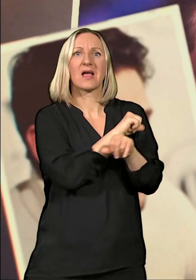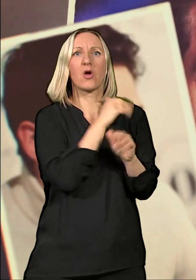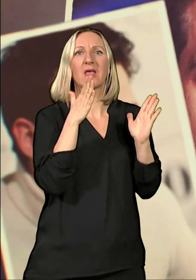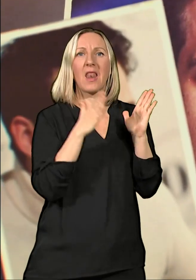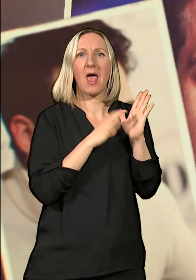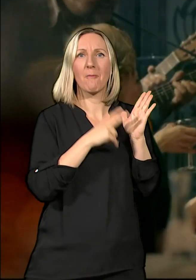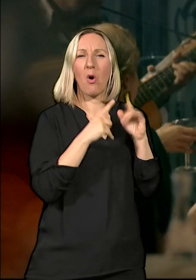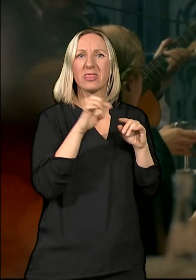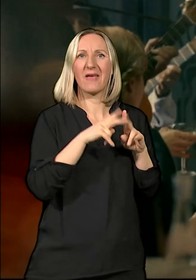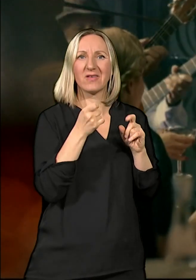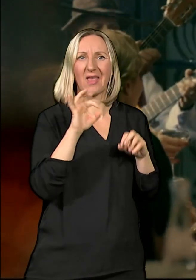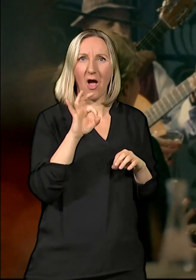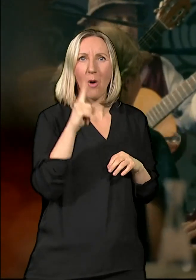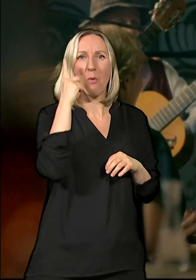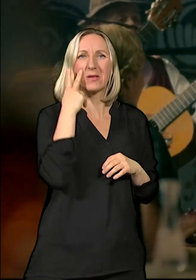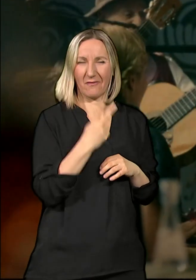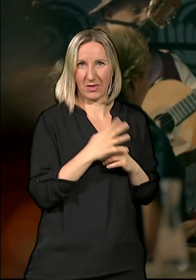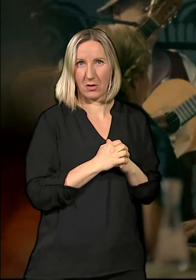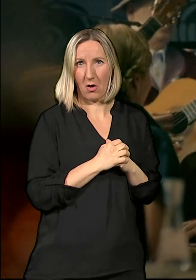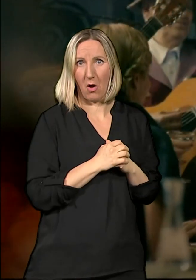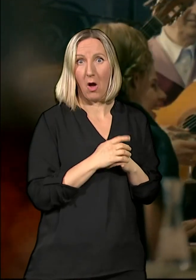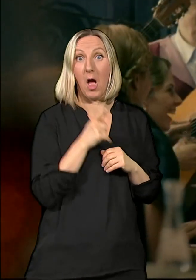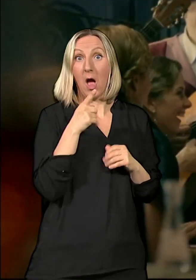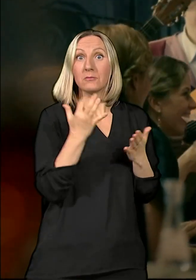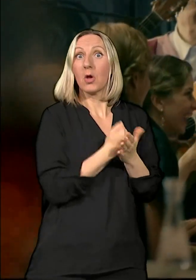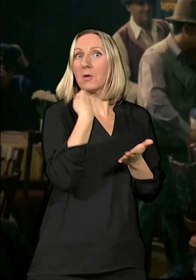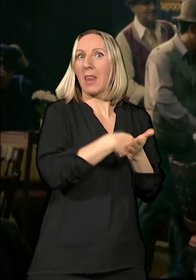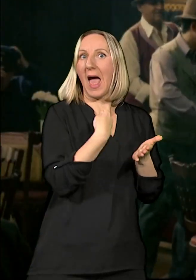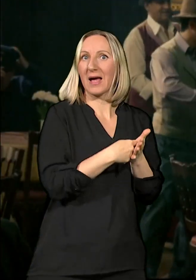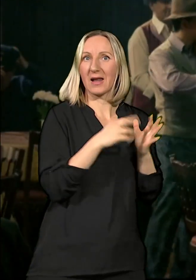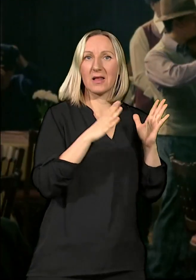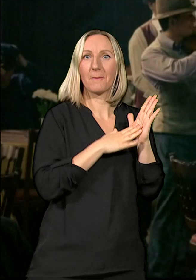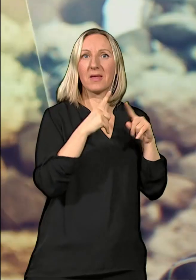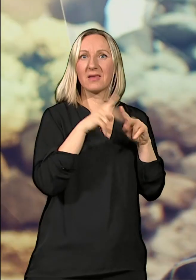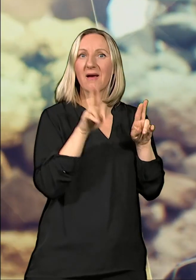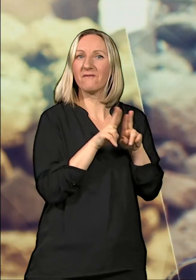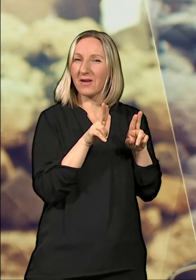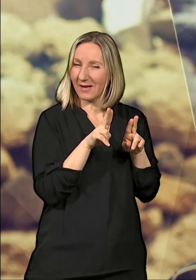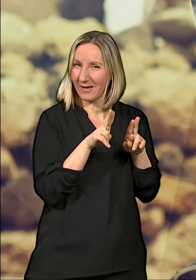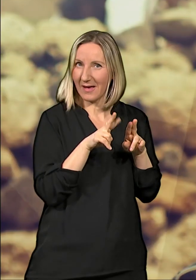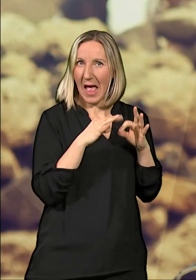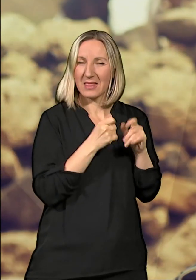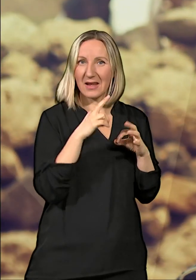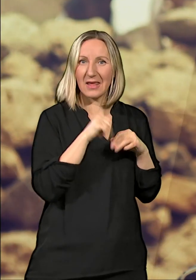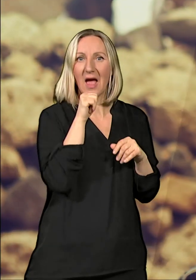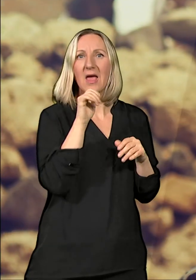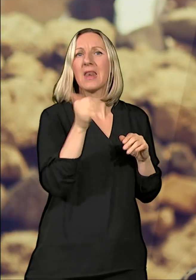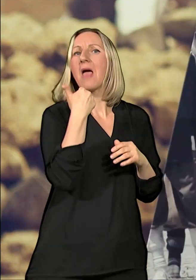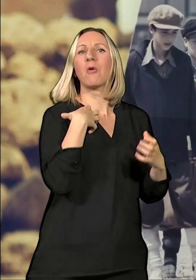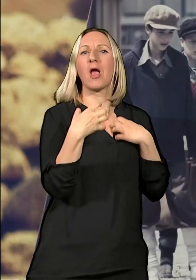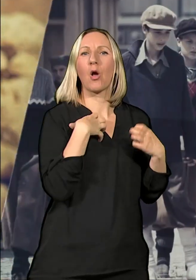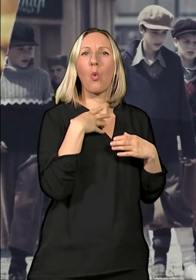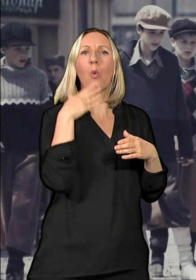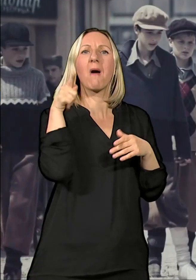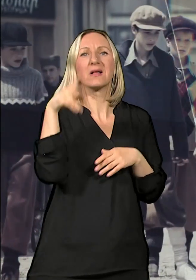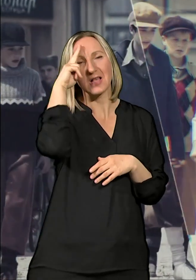Bog te video. Film je Bikoviću doneo MTV Adria filmsku nagradu i nagradu za najboljeg glumca na Niškom filmskom